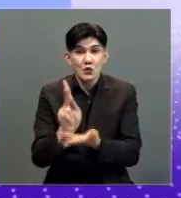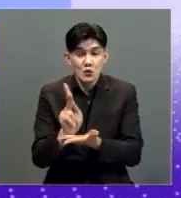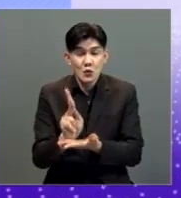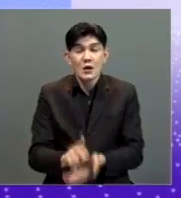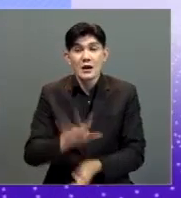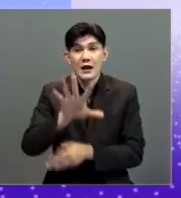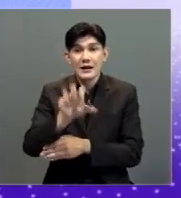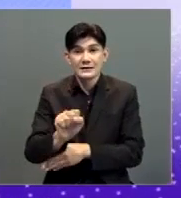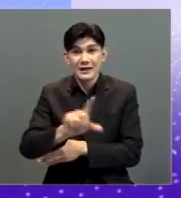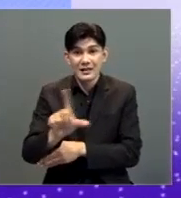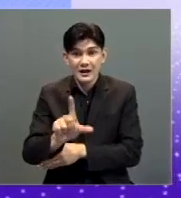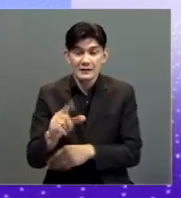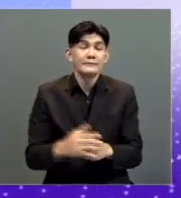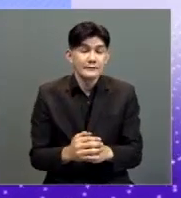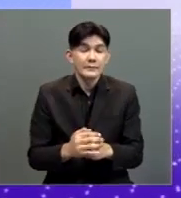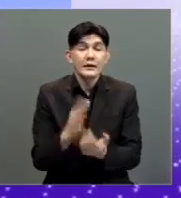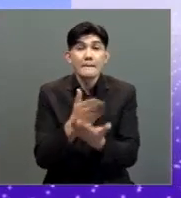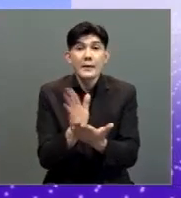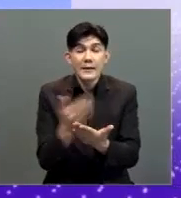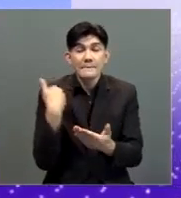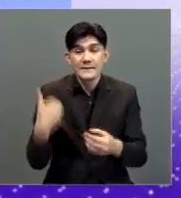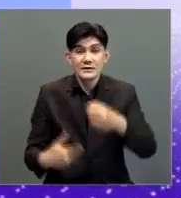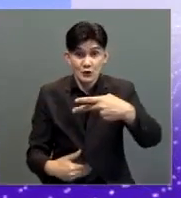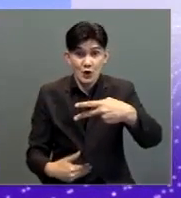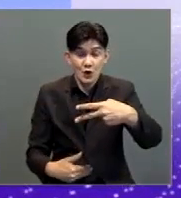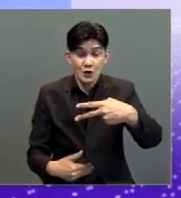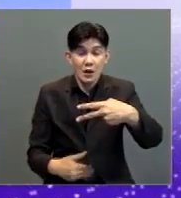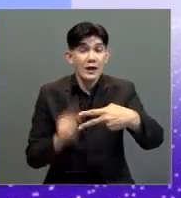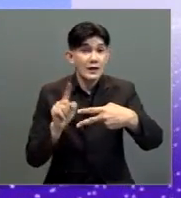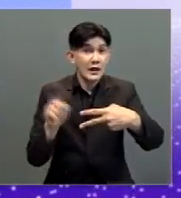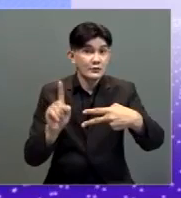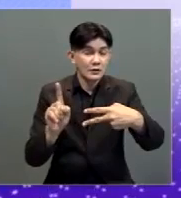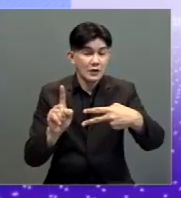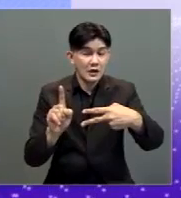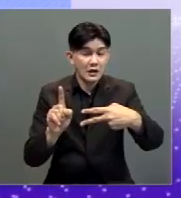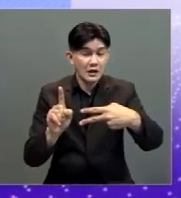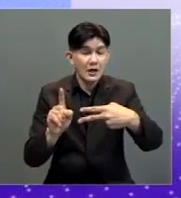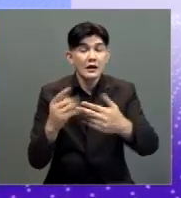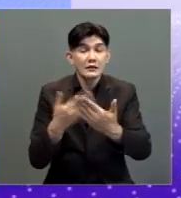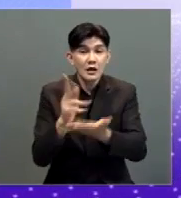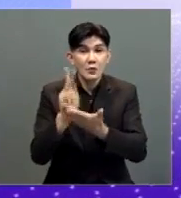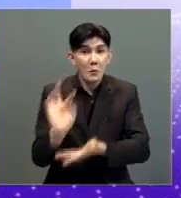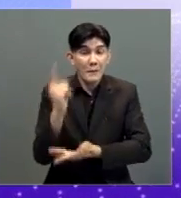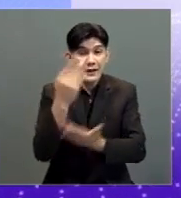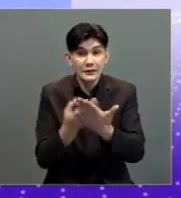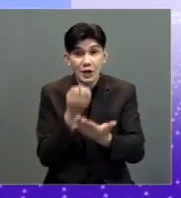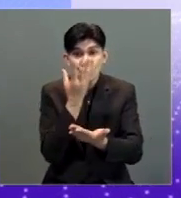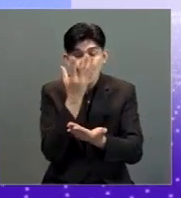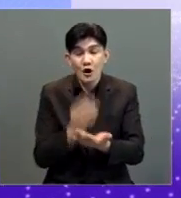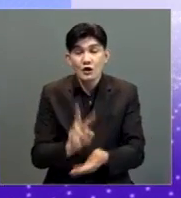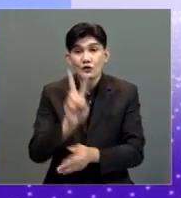ที่ 500,000 ล้านบาทนะคะซึ่งจะแบ่งออกเป็น2ส่วนด้วยกันส่วนแรกจะเป็นการออกสินเชื่อใหม่ในอัตราดอก